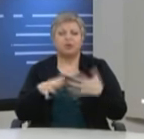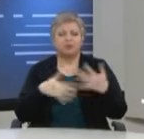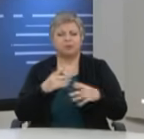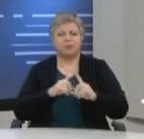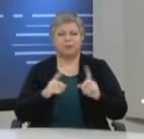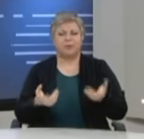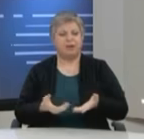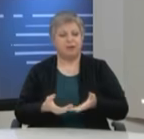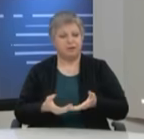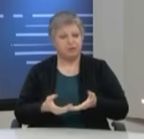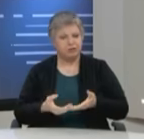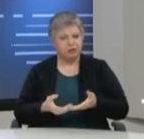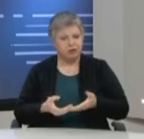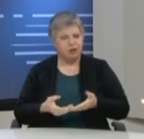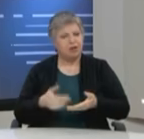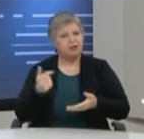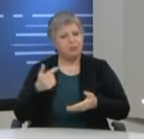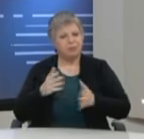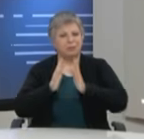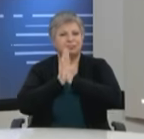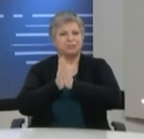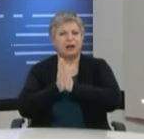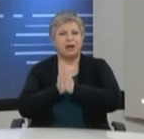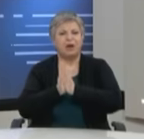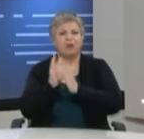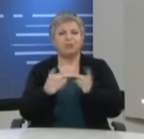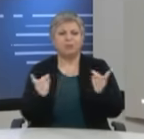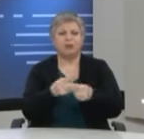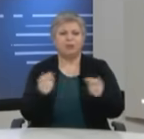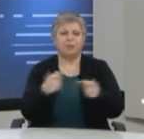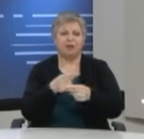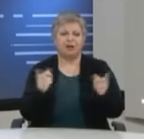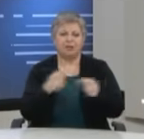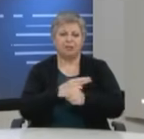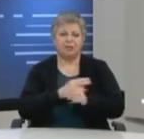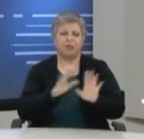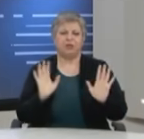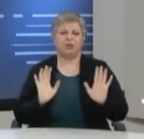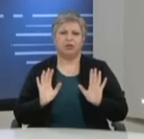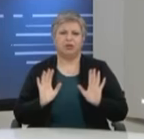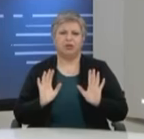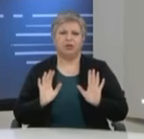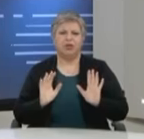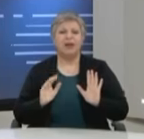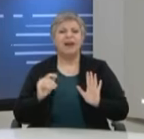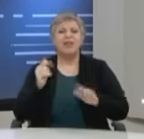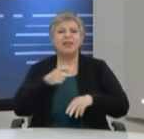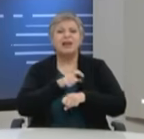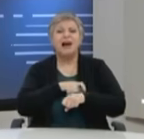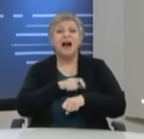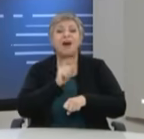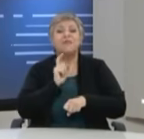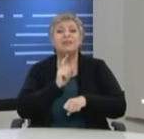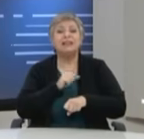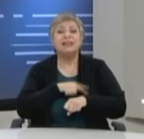Πω, μην παρεμβαίνετε. Δεν απειλήθηκε κανένας. Ουδής απειλήθηκε.